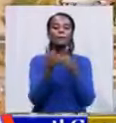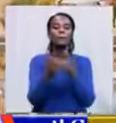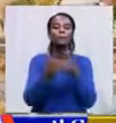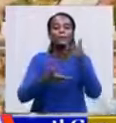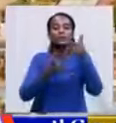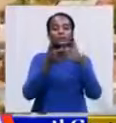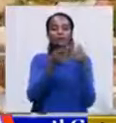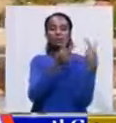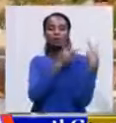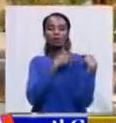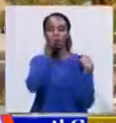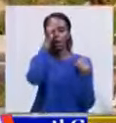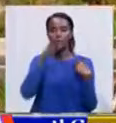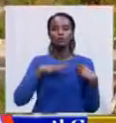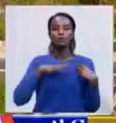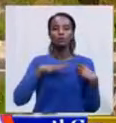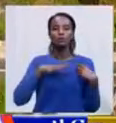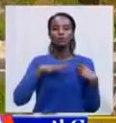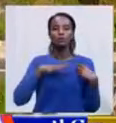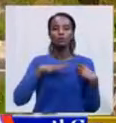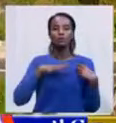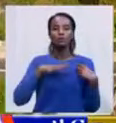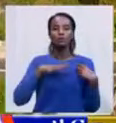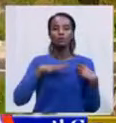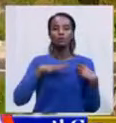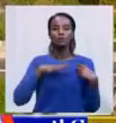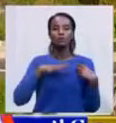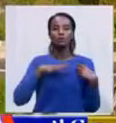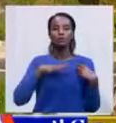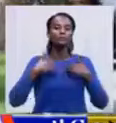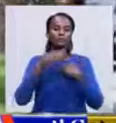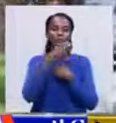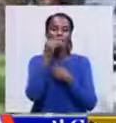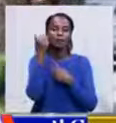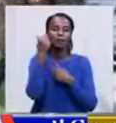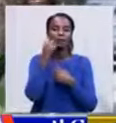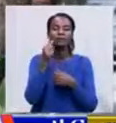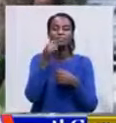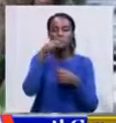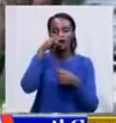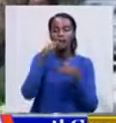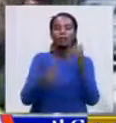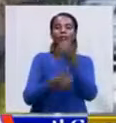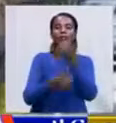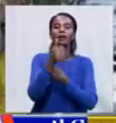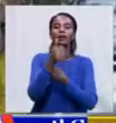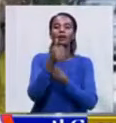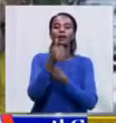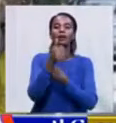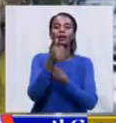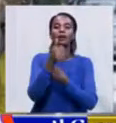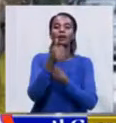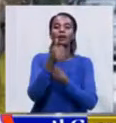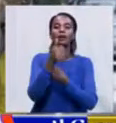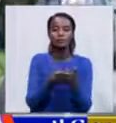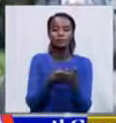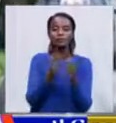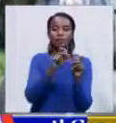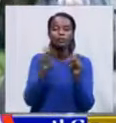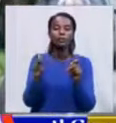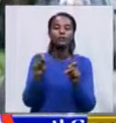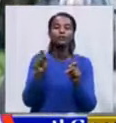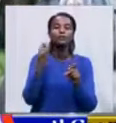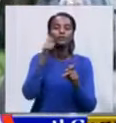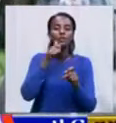ምክትል ኃላፊው አቶ ግርማ ጊምቦ ናቸው። ወጣቶችና ሴቶች ህጻናት ተጠቂ ናቸው። ለዚህ ደግሞ ሴቶች